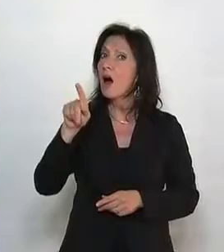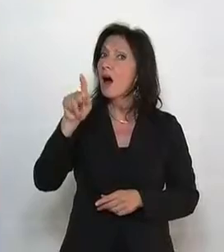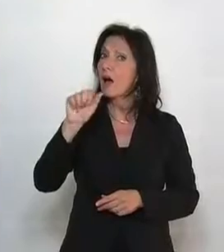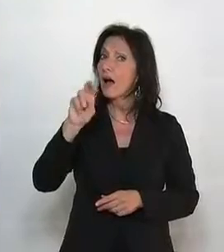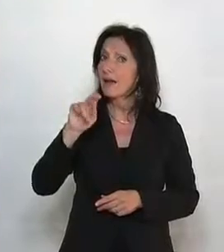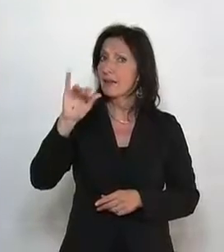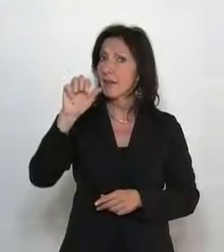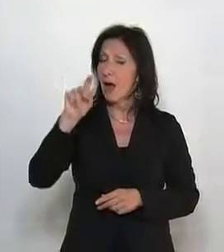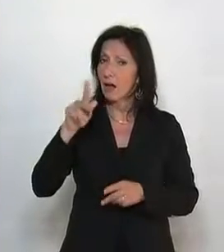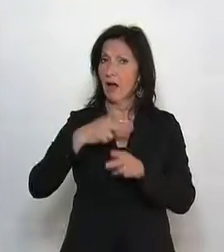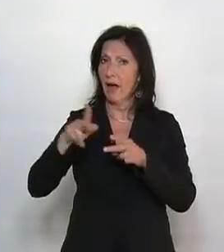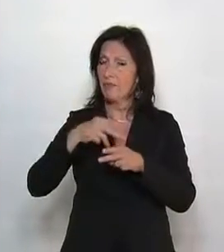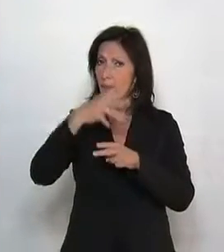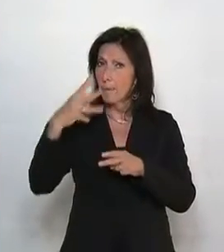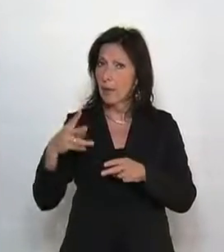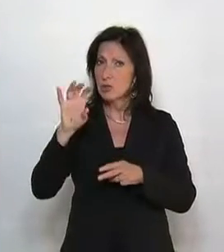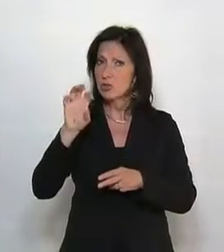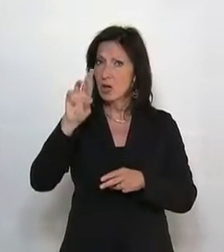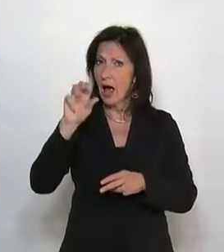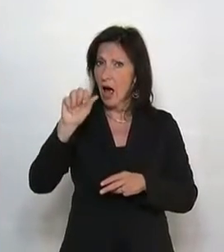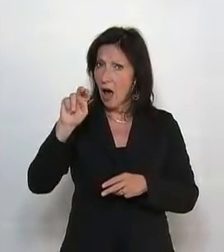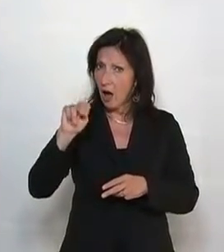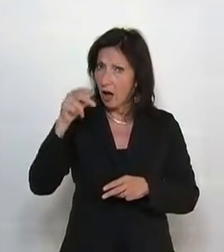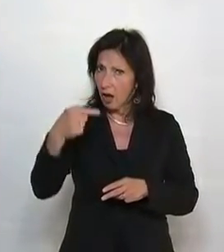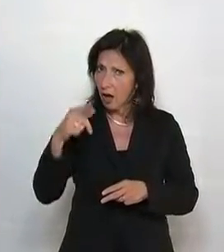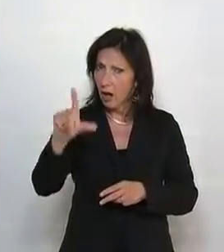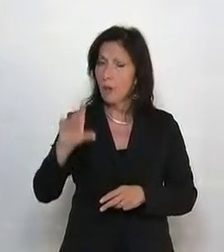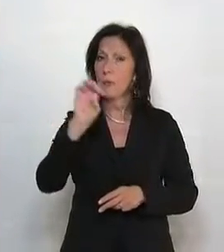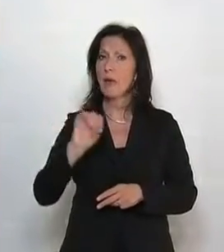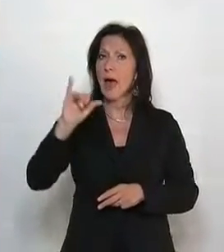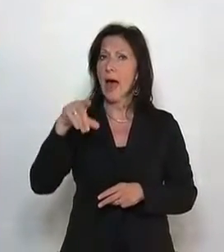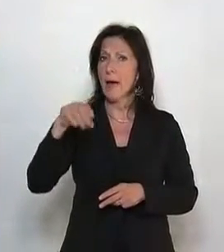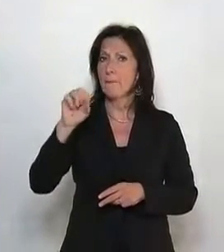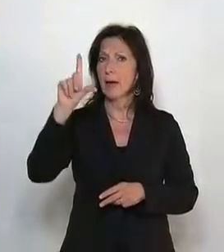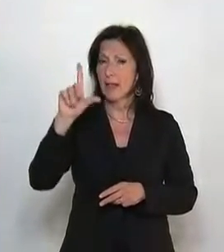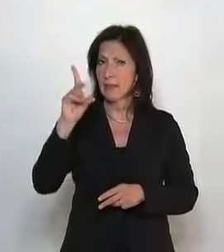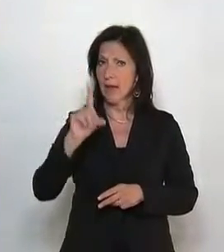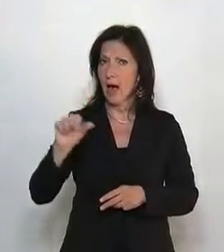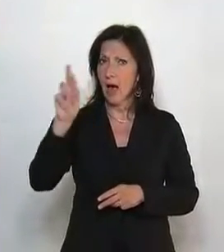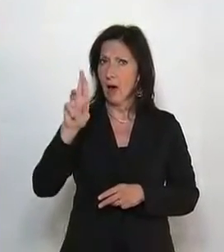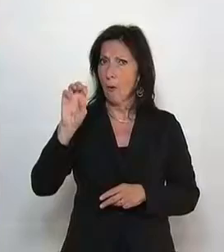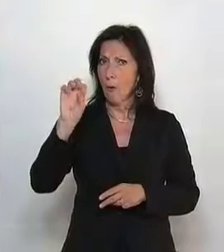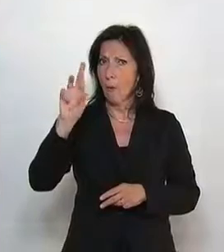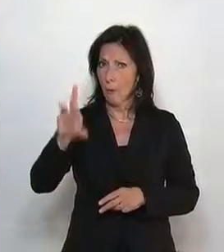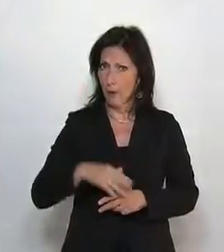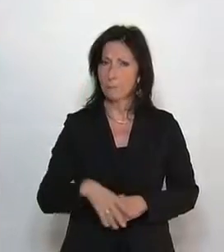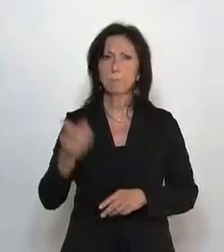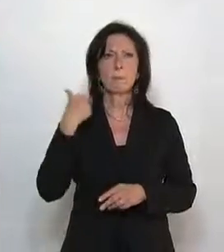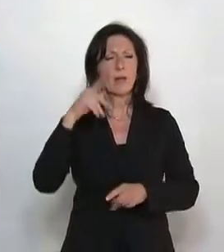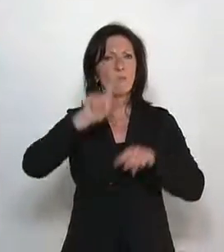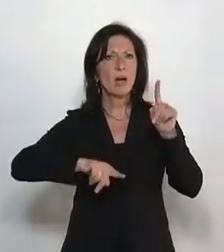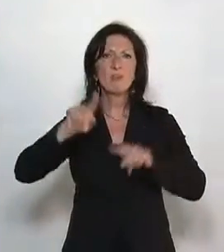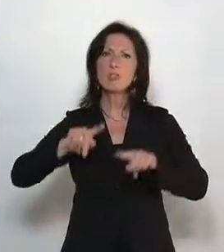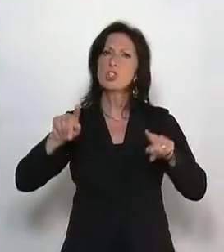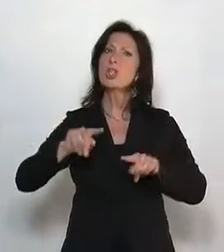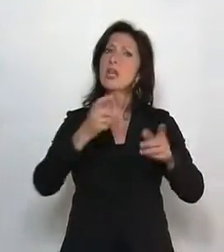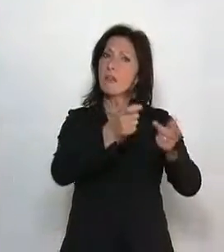Reifenberger, Schangl und Eipeltauer. Hinsichtlich der eingelangten Verhandlungsgegenstände und deren Zuweisung darf